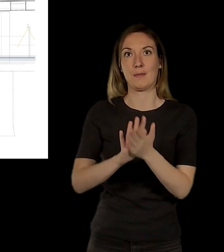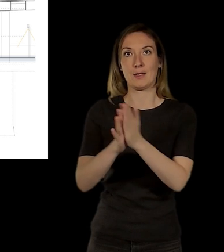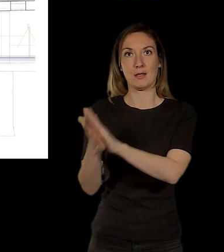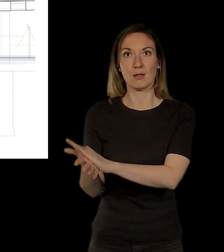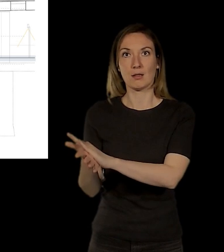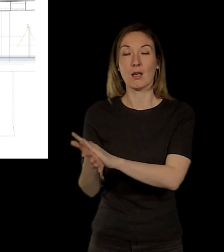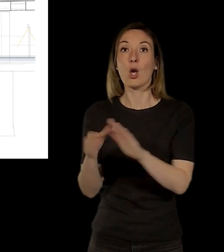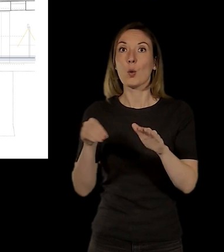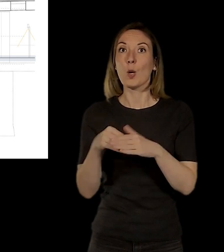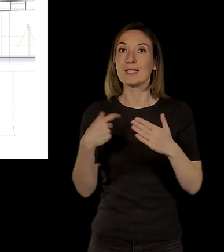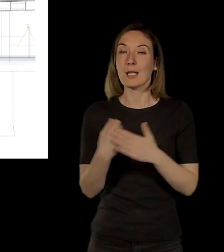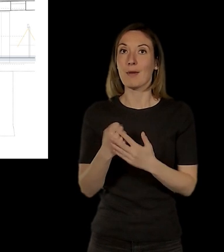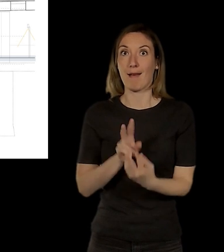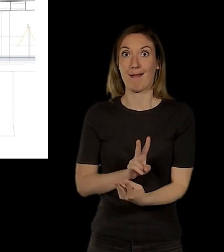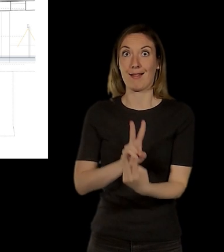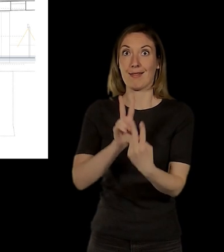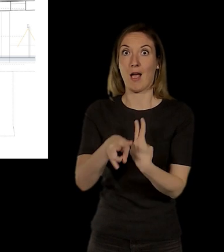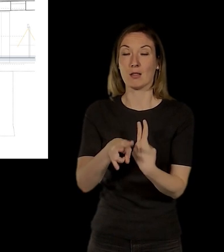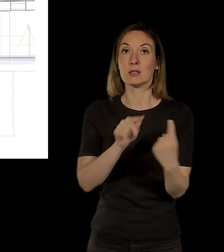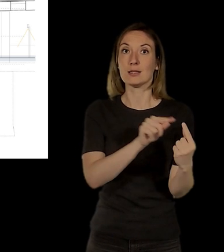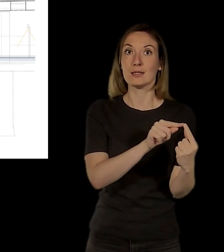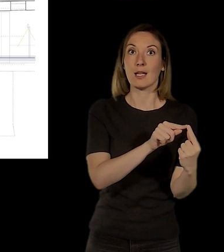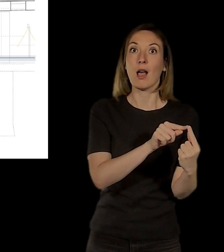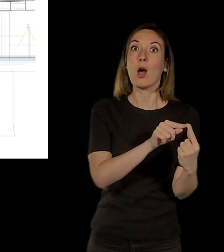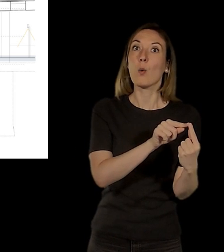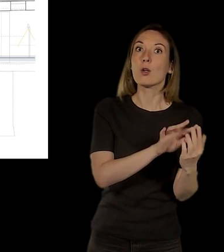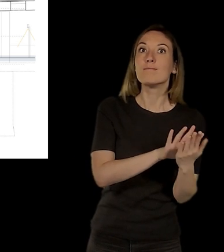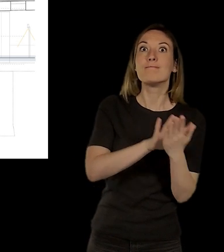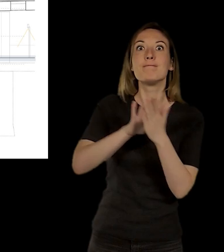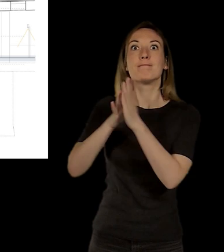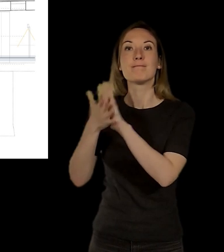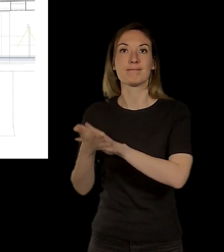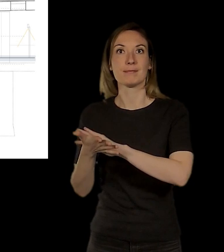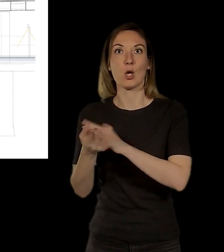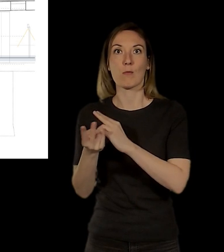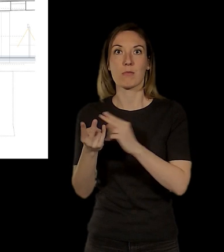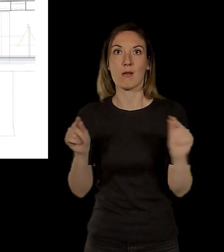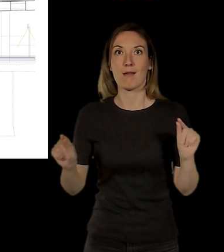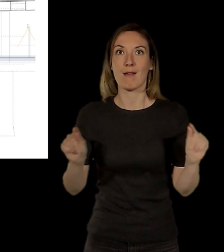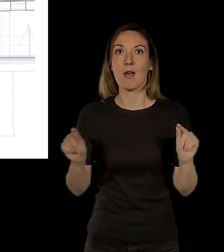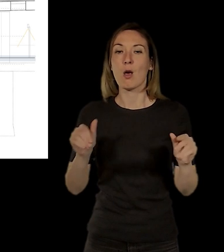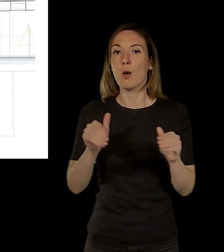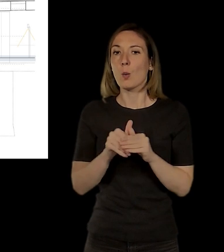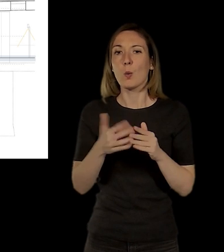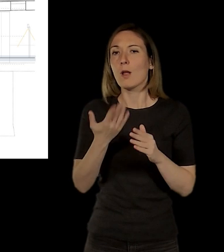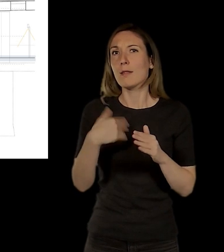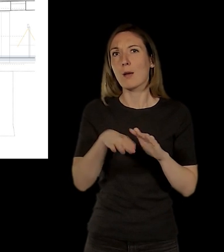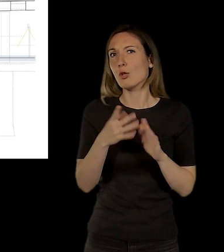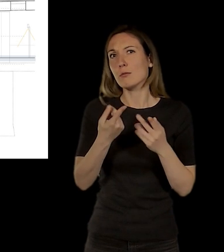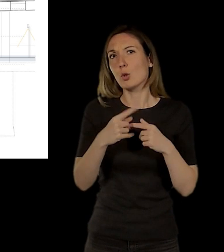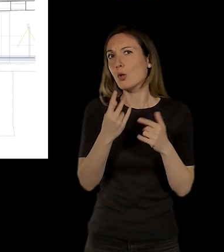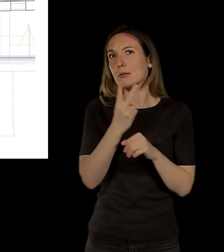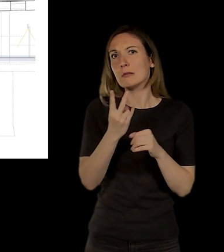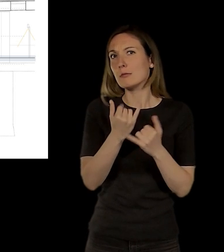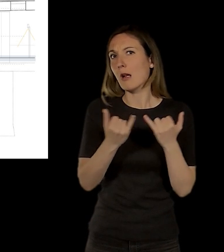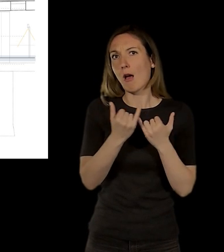pokračuje na obou stranách magistrály a v podstatě ji podchází. Tyto plochy můžou sloužit jako retenční plochy. Možná by